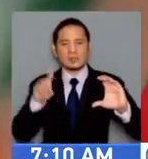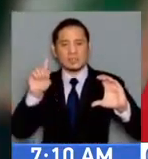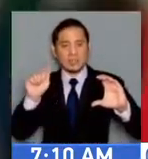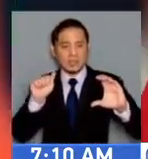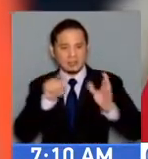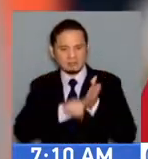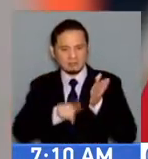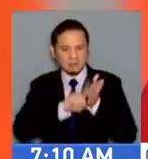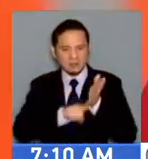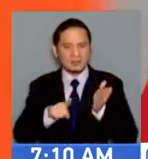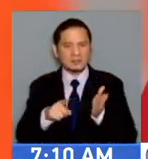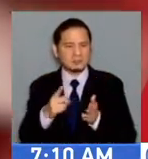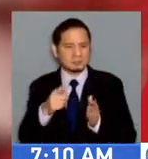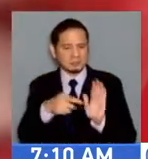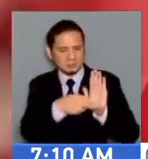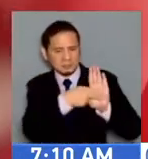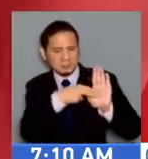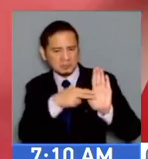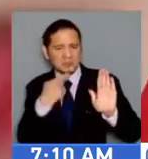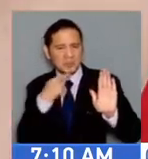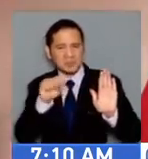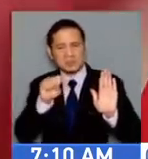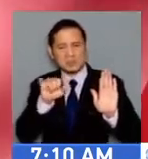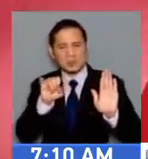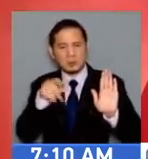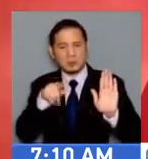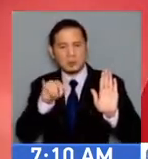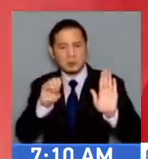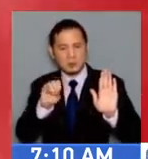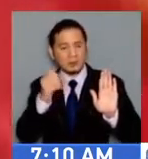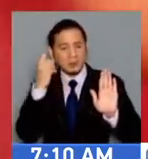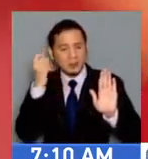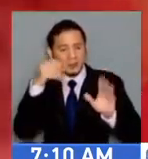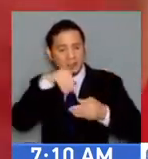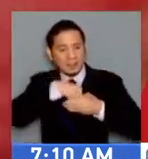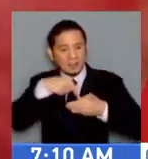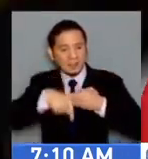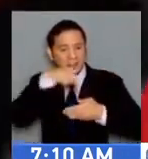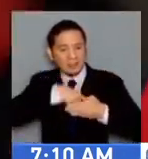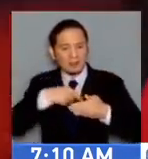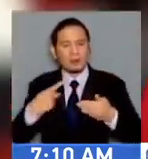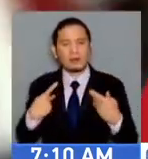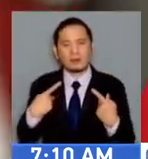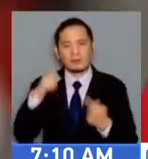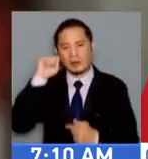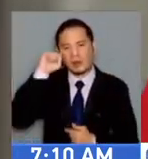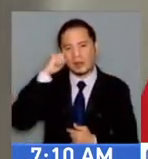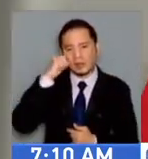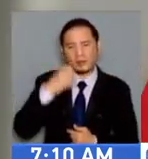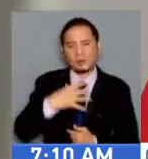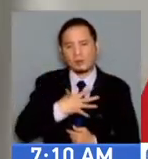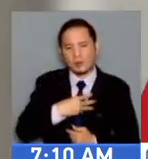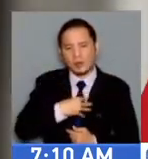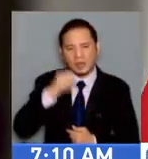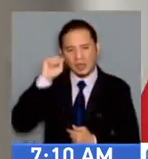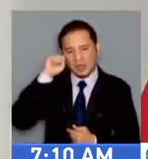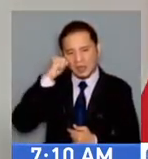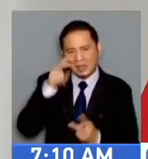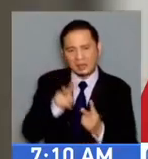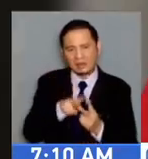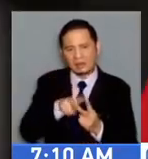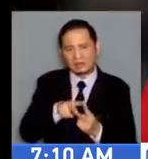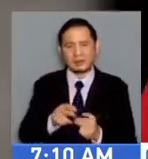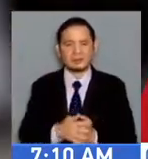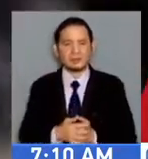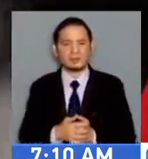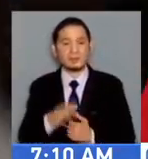Port. Pero nakukubli pala rito ang sako-sakong smuggled na pula at puting sibuyas. Sa magkahiwalay na operasyon naman noong December 14